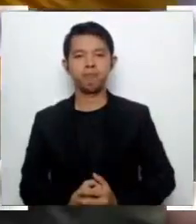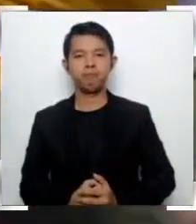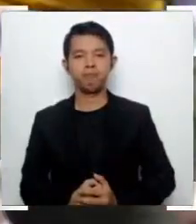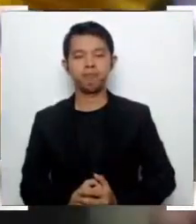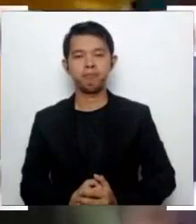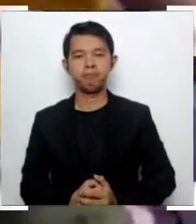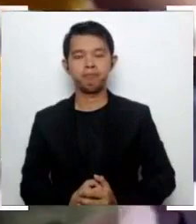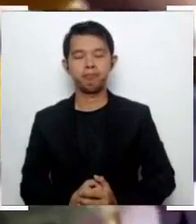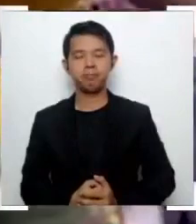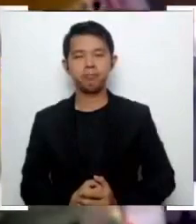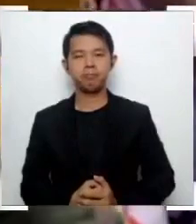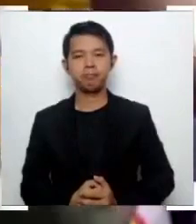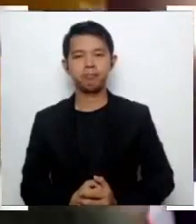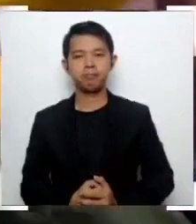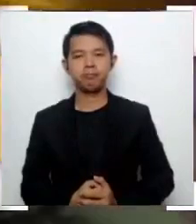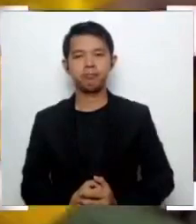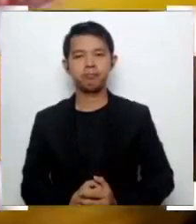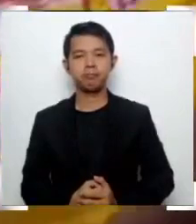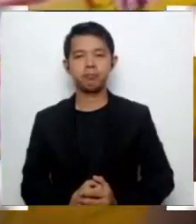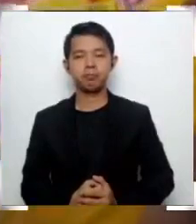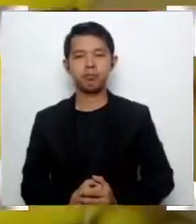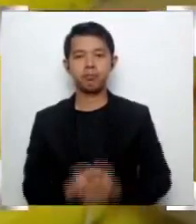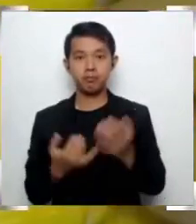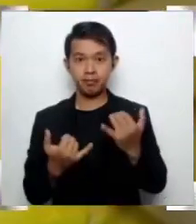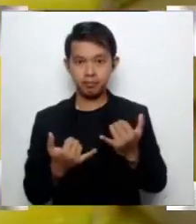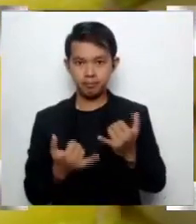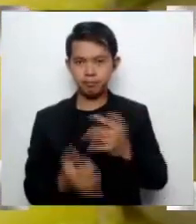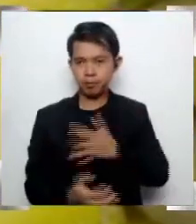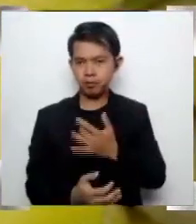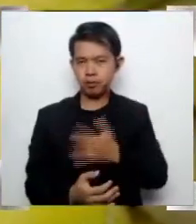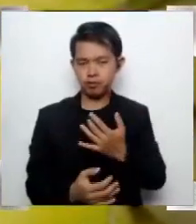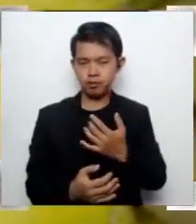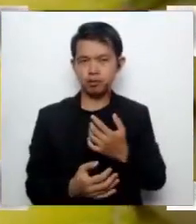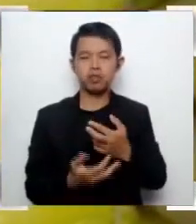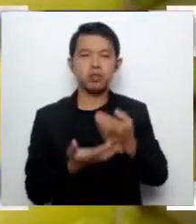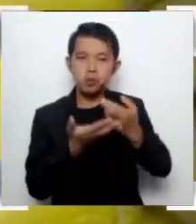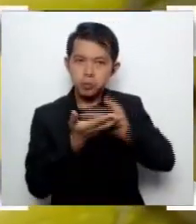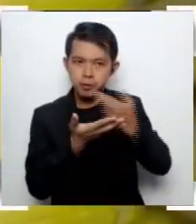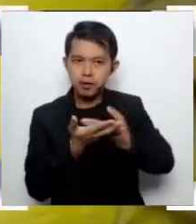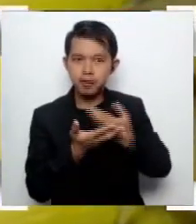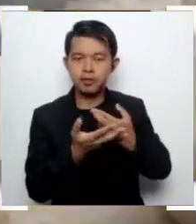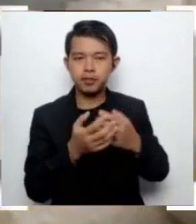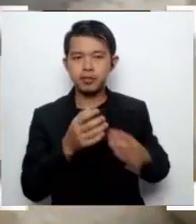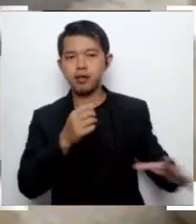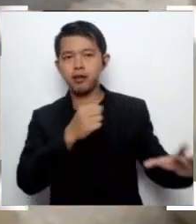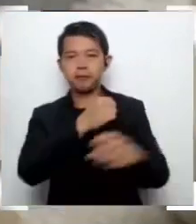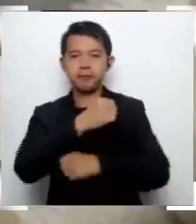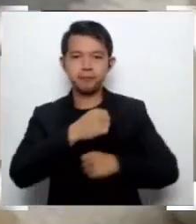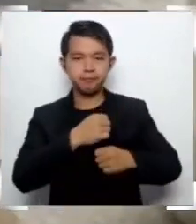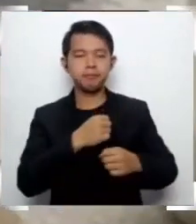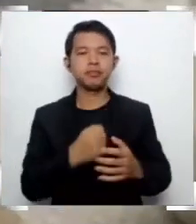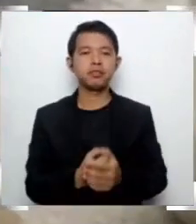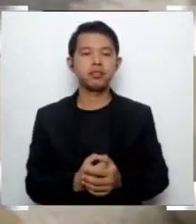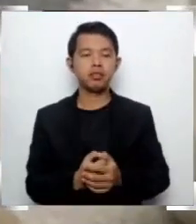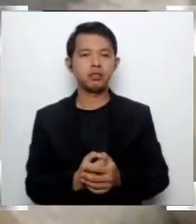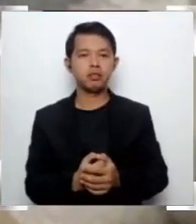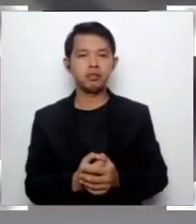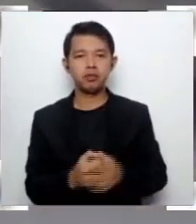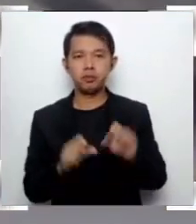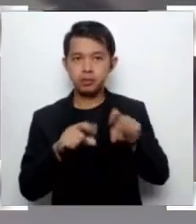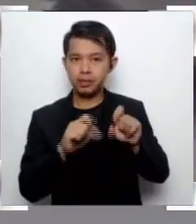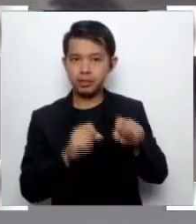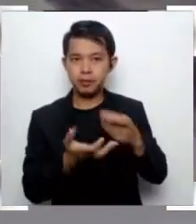Unti-unti nang nararamdaman ang epekto ng panahon ng anihan. Bahagyang bumaba na ang bentahan ng sako ng bigas dahil sa mas maraming